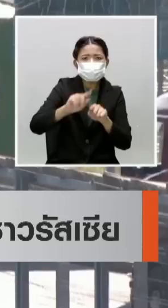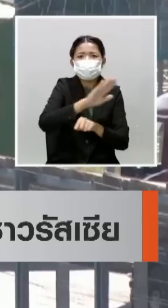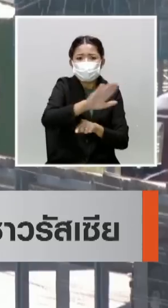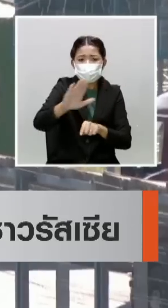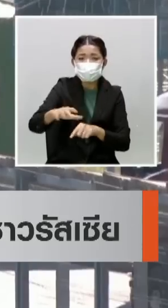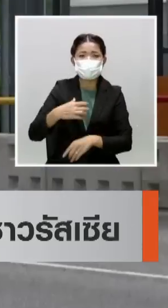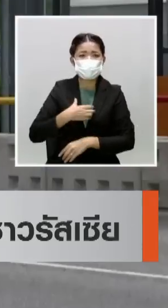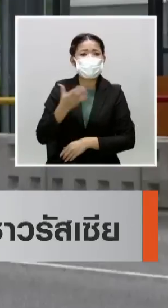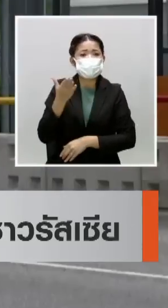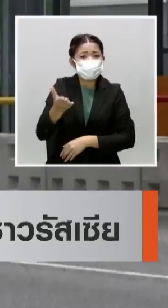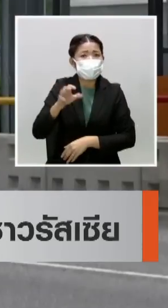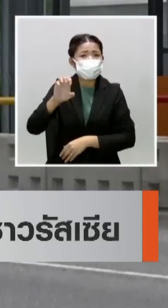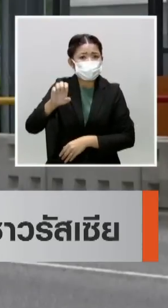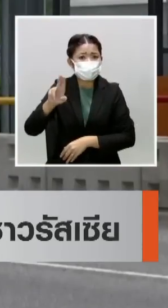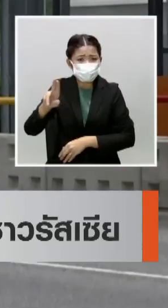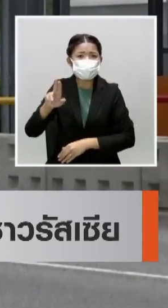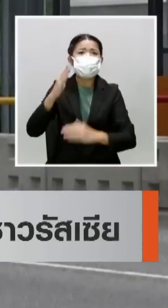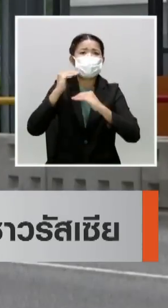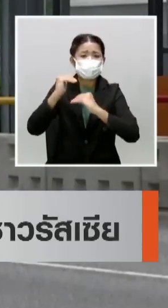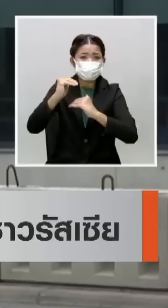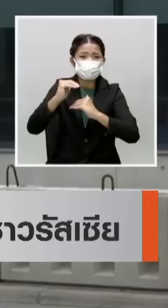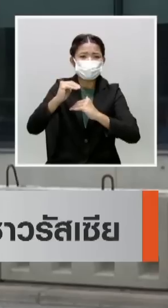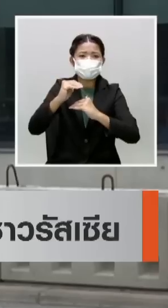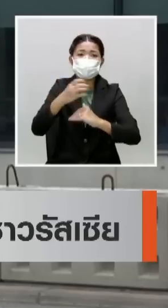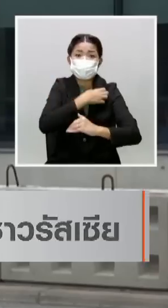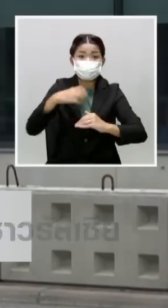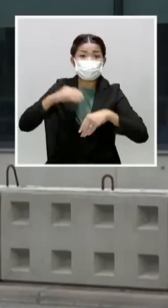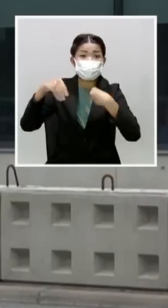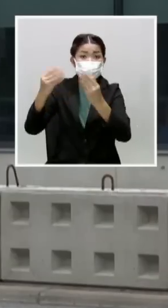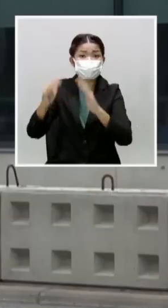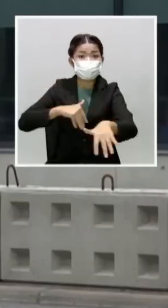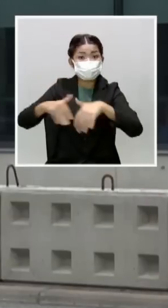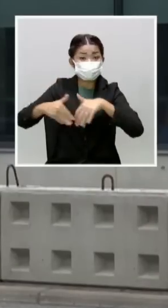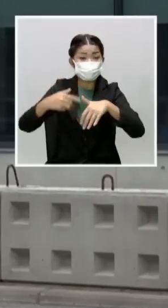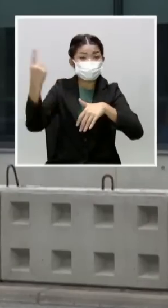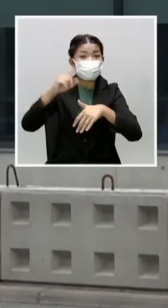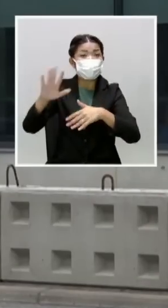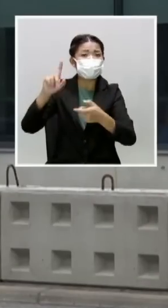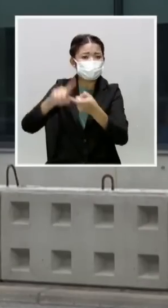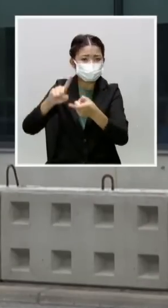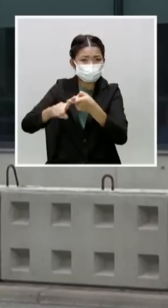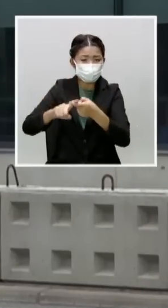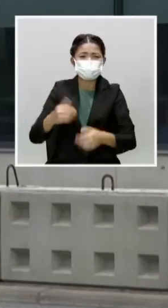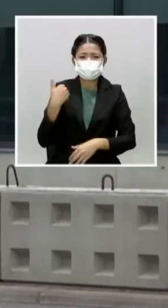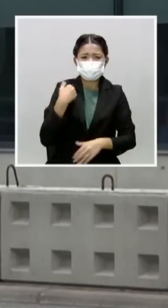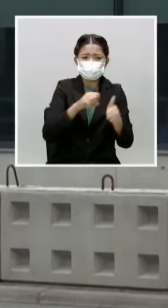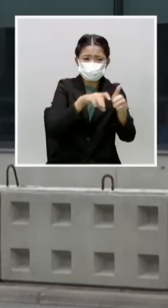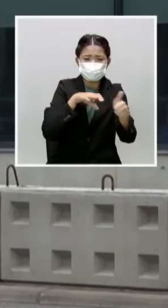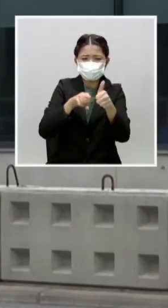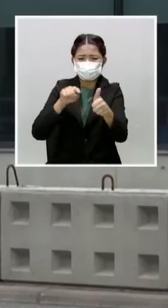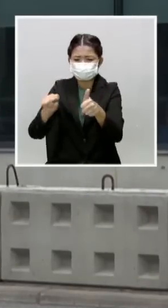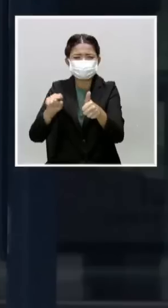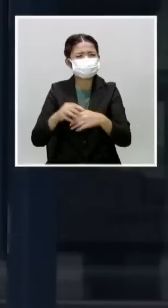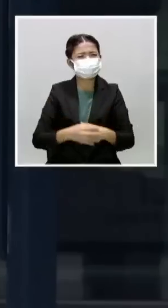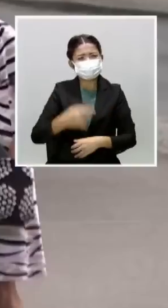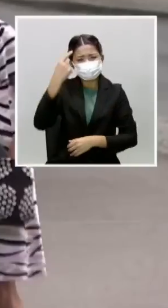ต่างเรียกร้องให้ EU เร่งจำกัดวีซ่านักท่องเที่ยวชาวรัสเซียด้วยอย่างไรก็ตามยังมีผู้นำอีกหลายชาติที่ไม่เห็นด้วยกับ